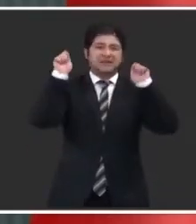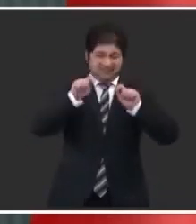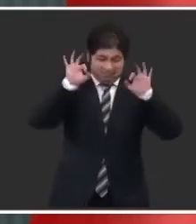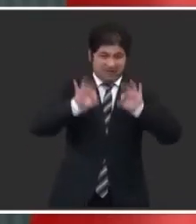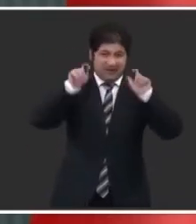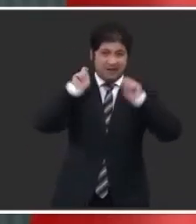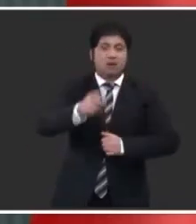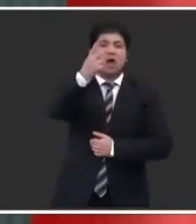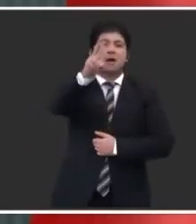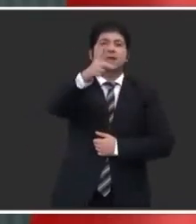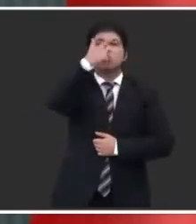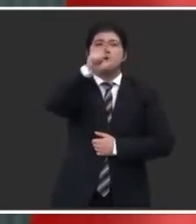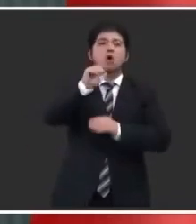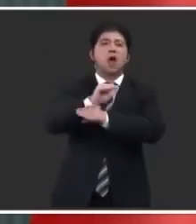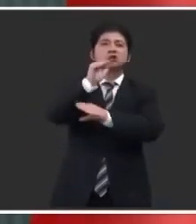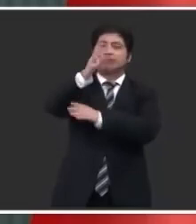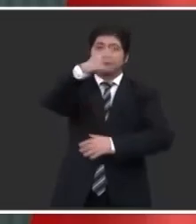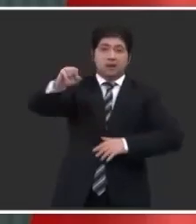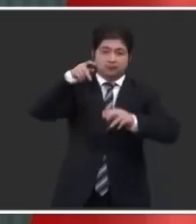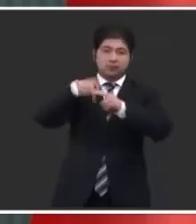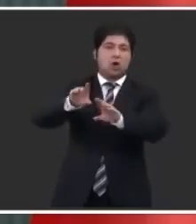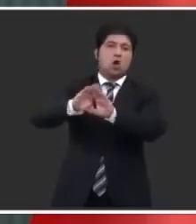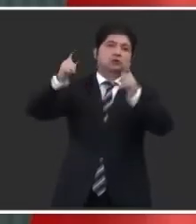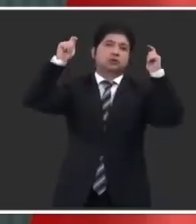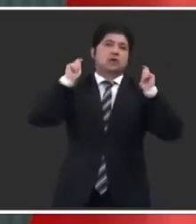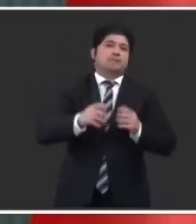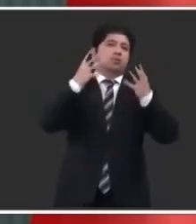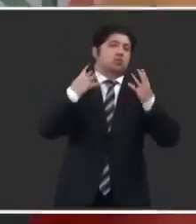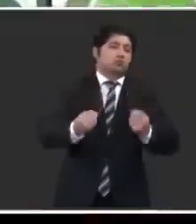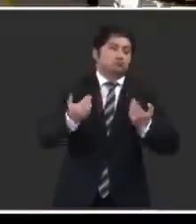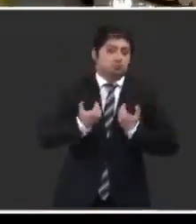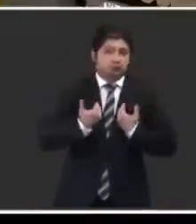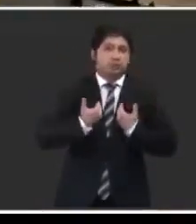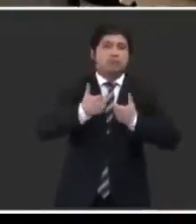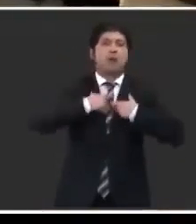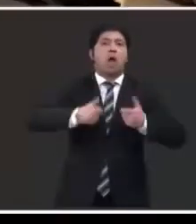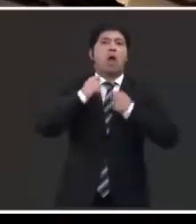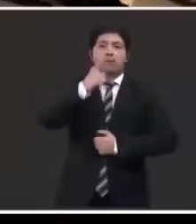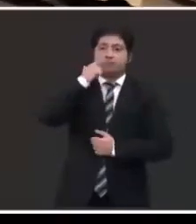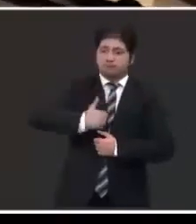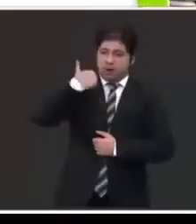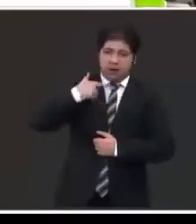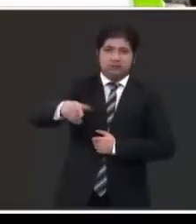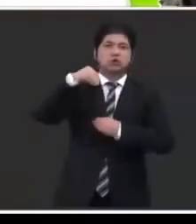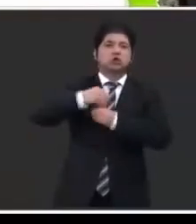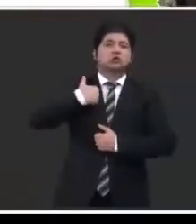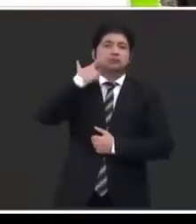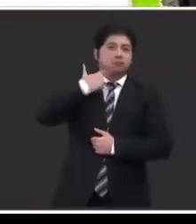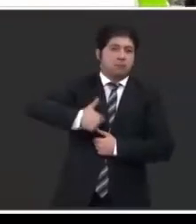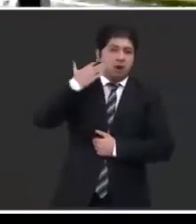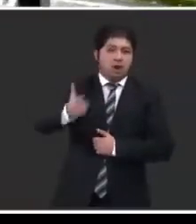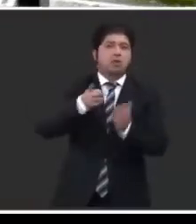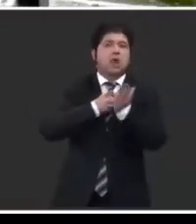2000 köy yaşam merkezinin açılışını gerçekleştirdik Milli Eğitim bakanımızın yanında İçişleri Bakanımız